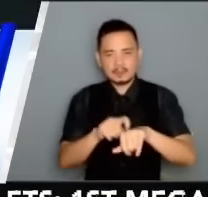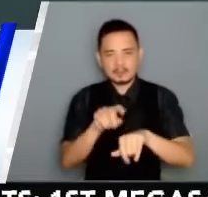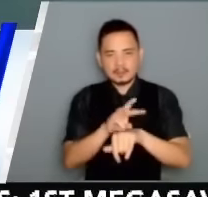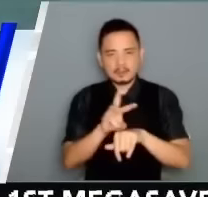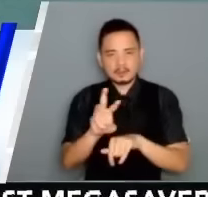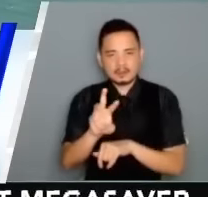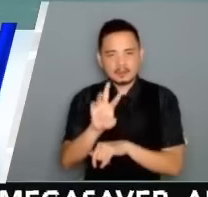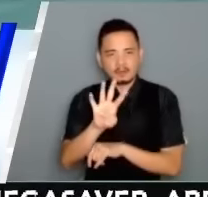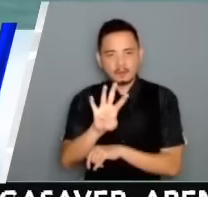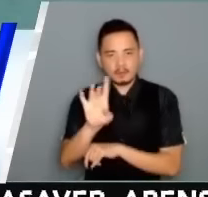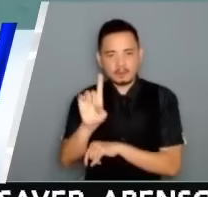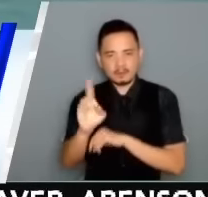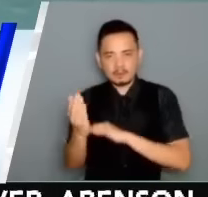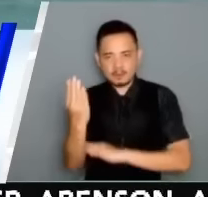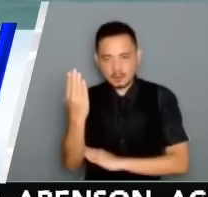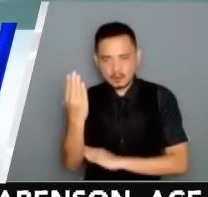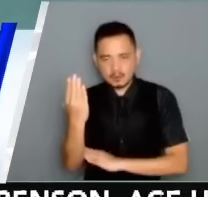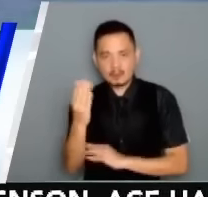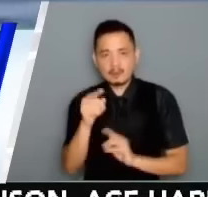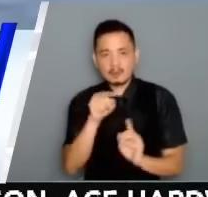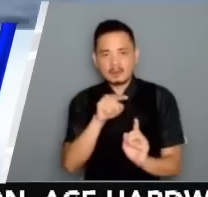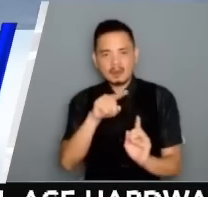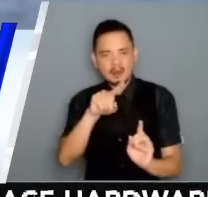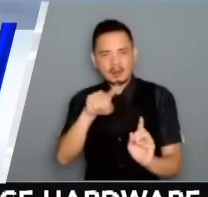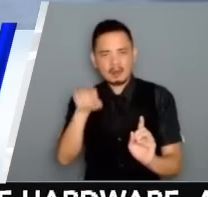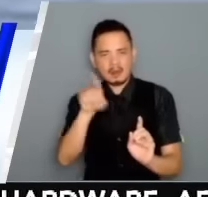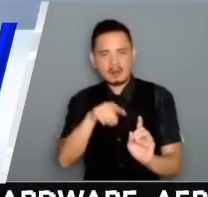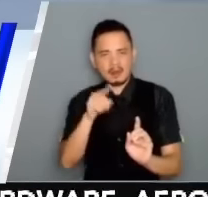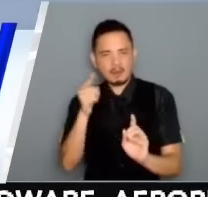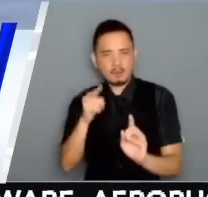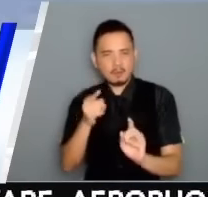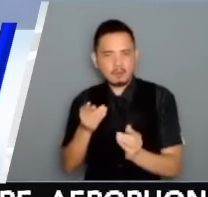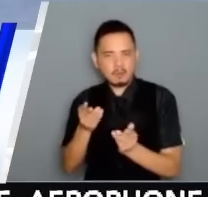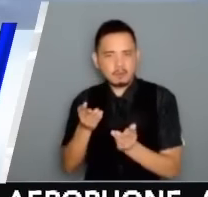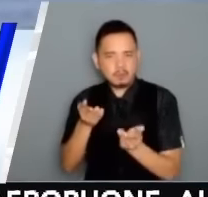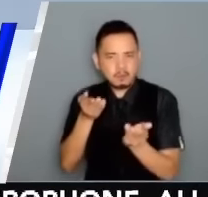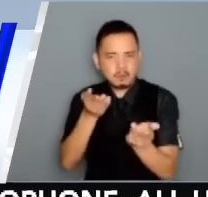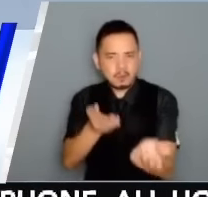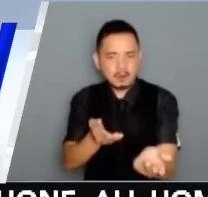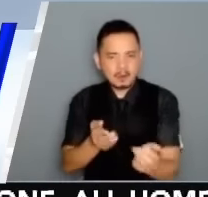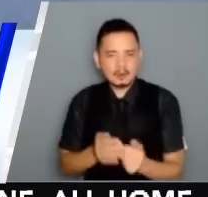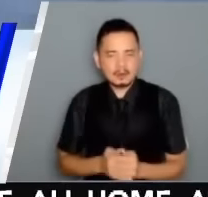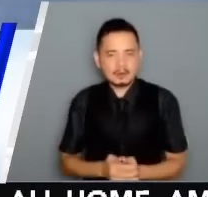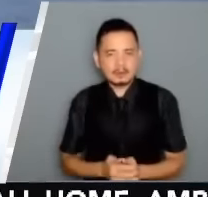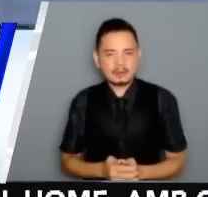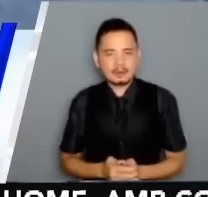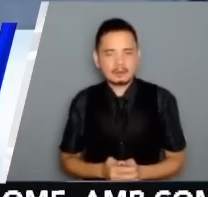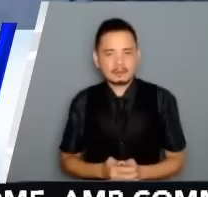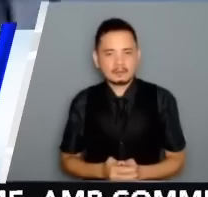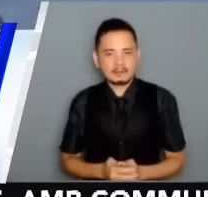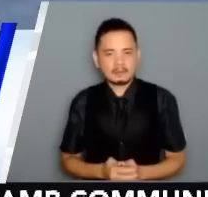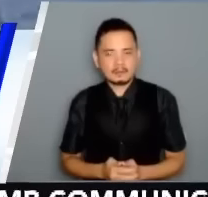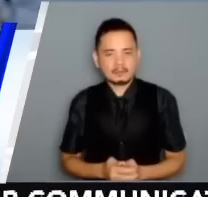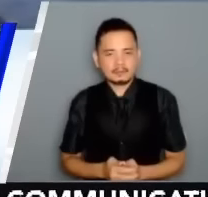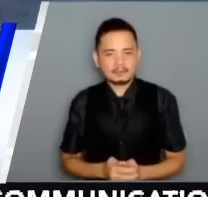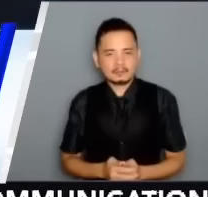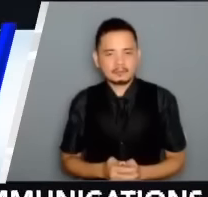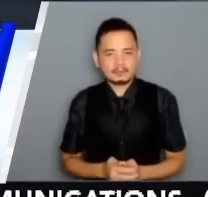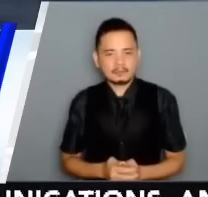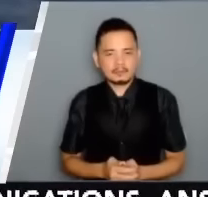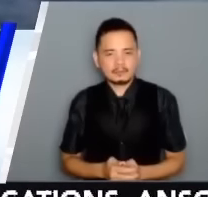misyon dahil sa bigong pagpasok sa Ayungin. Agad pinuntahan ng Bagakay ang Patrol Coastal Craft o PCC na nasiraan ng